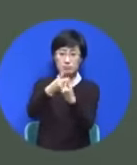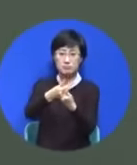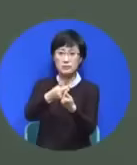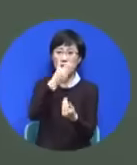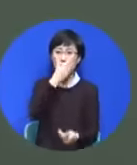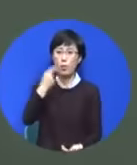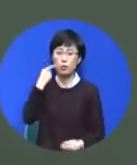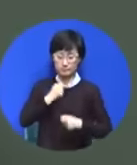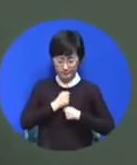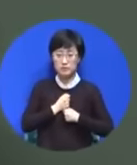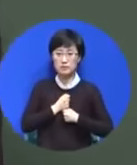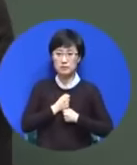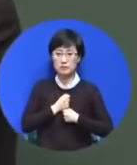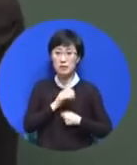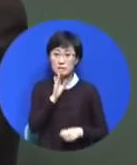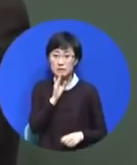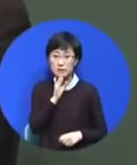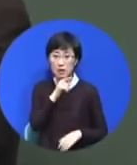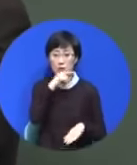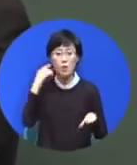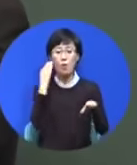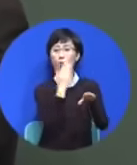운동때 시대때도